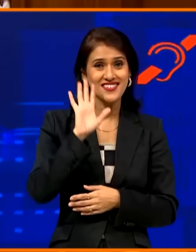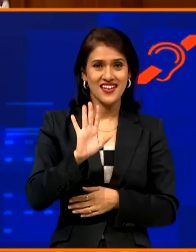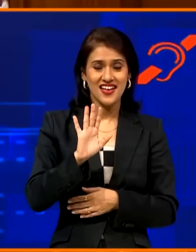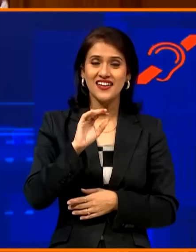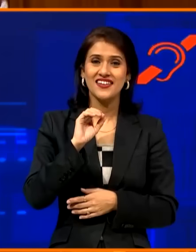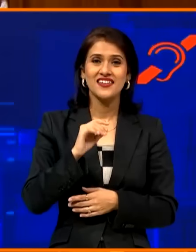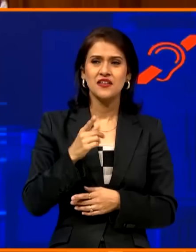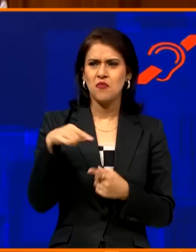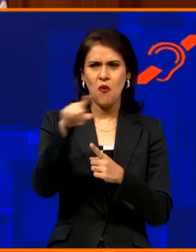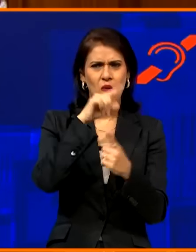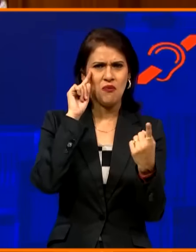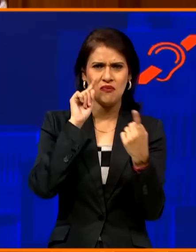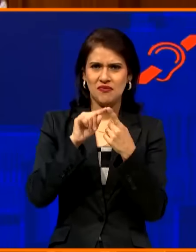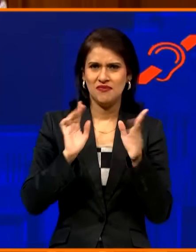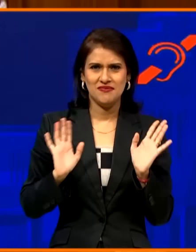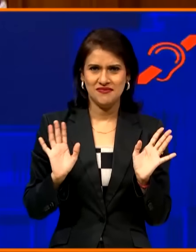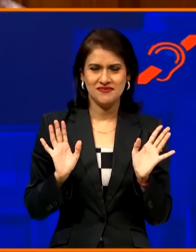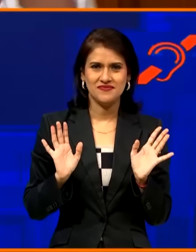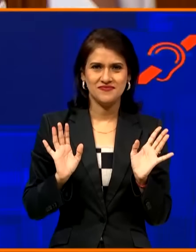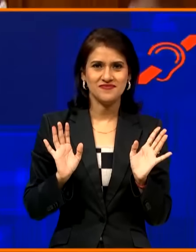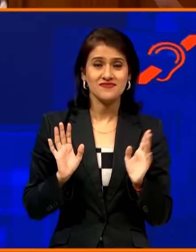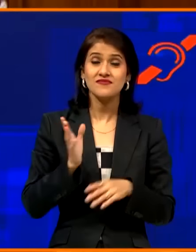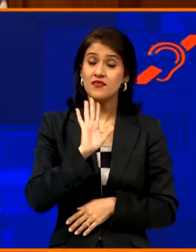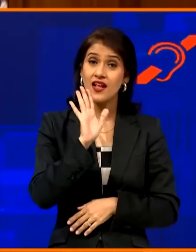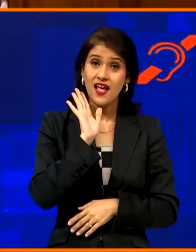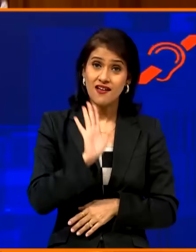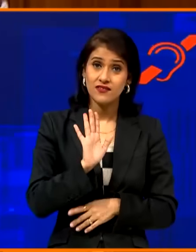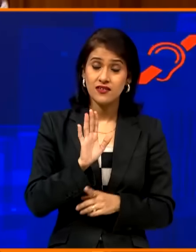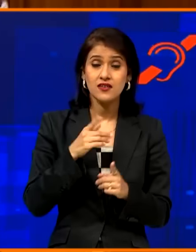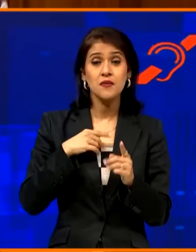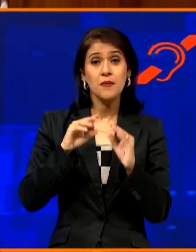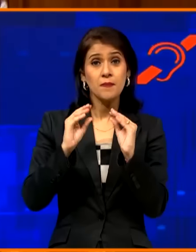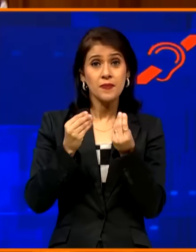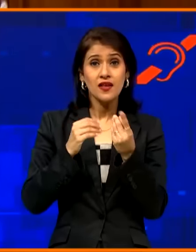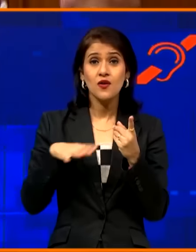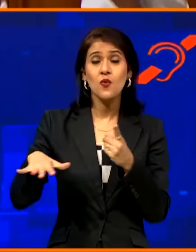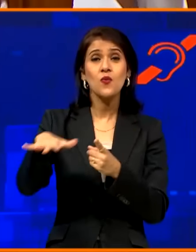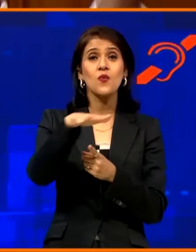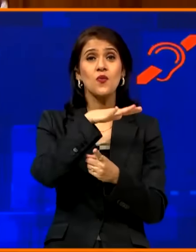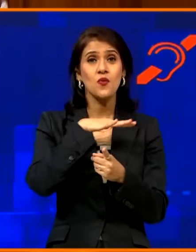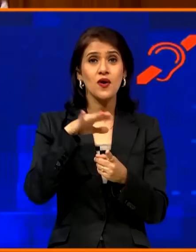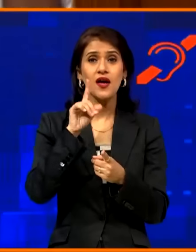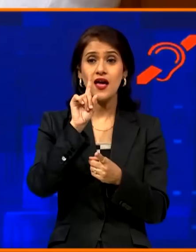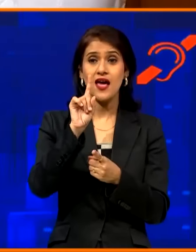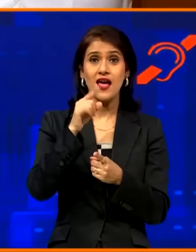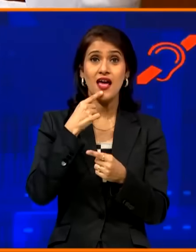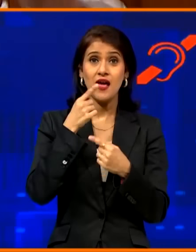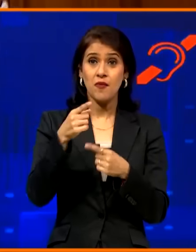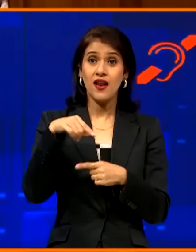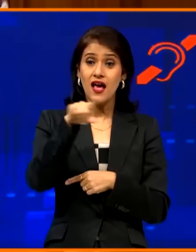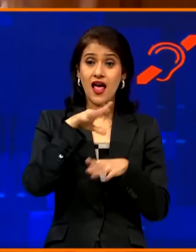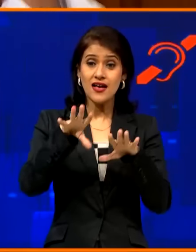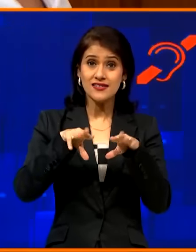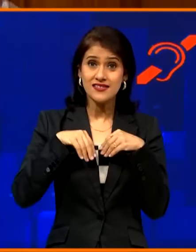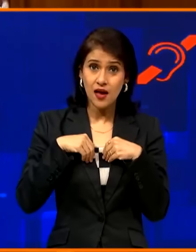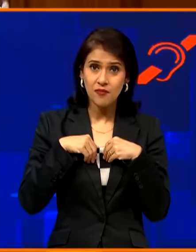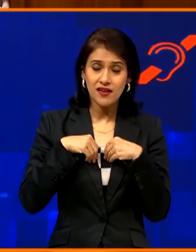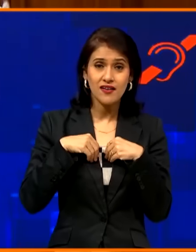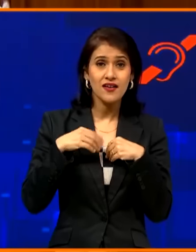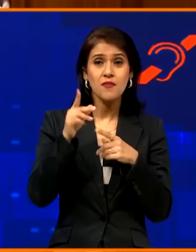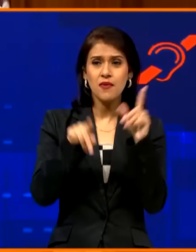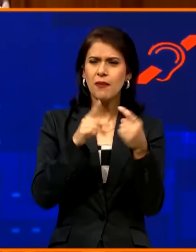बातें ऐसी हैं के एक खास एनवायरमेंट क्रिएट हो गया है मेरी तो एक बात भी लोग मान ले तो बड़ी बात है बहुत